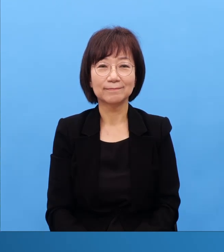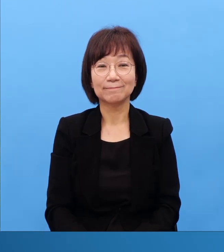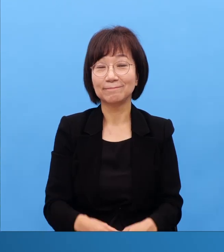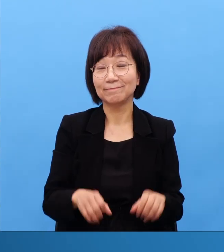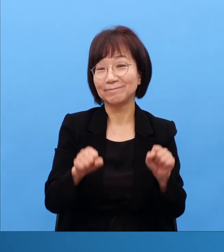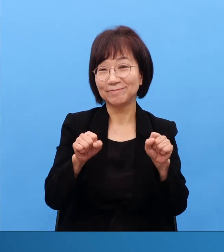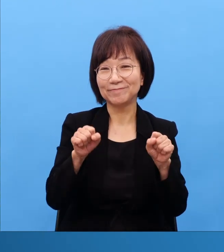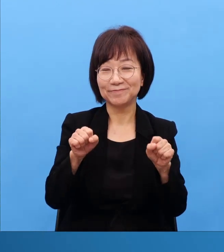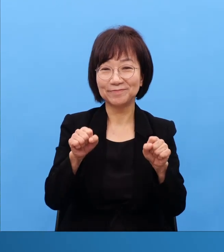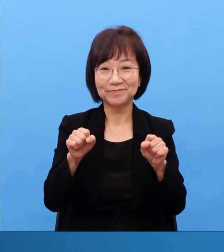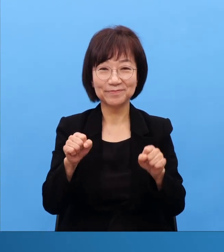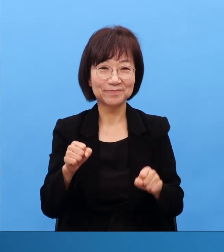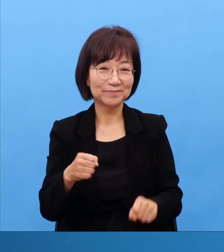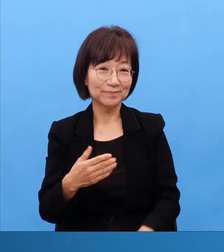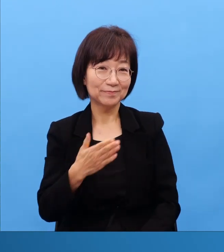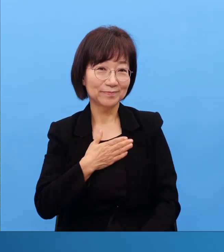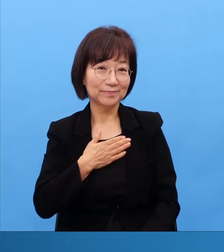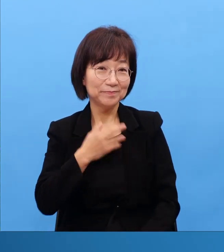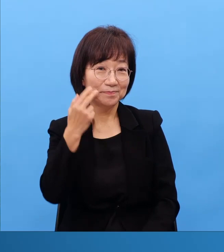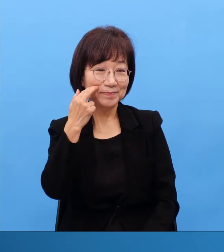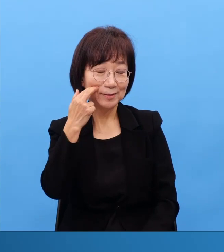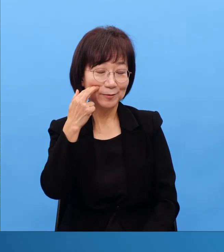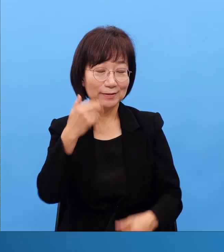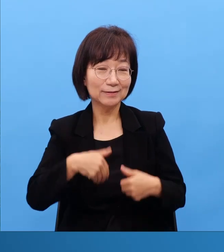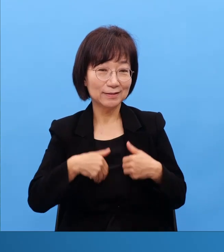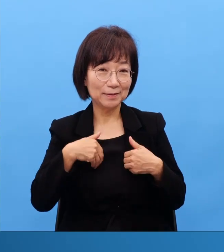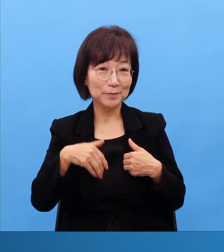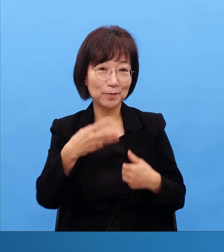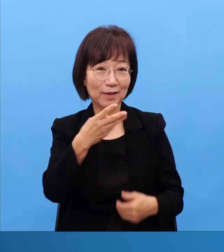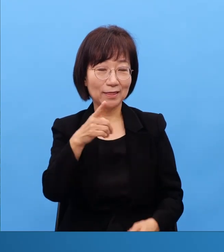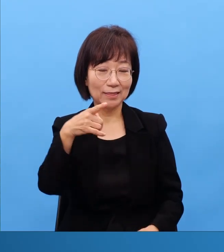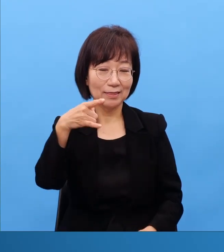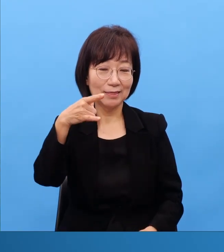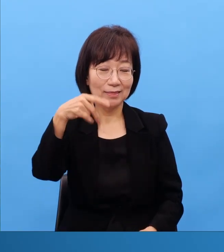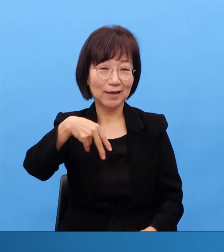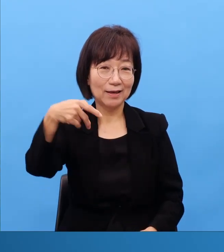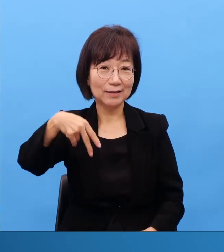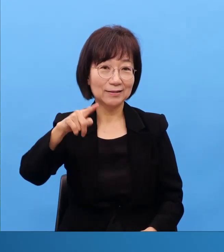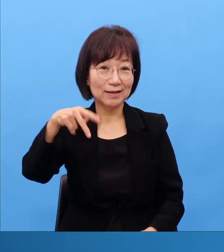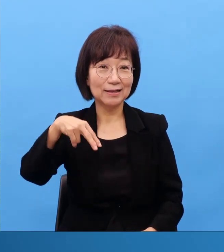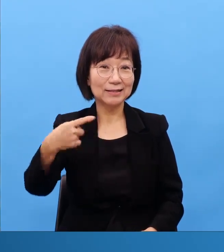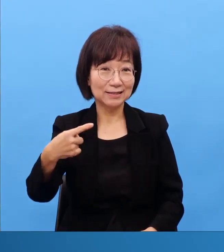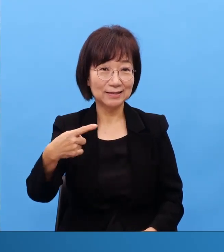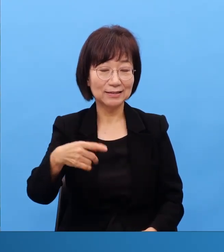안녕 얘들아, 나는 미국 남부 텍사스 주에 있는 휴스턴에 살고 있어.